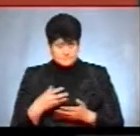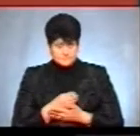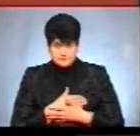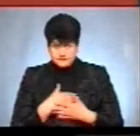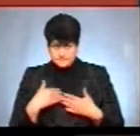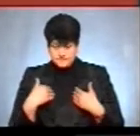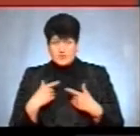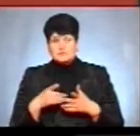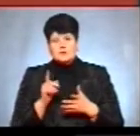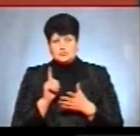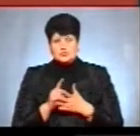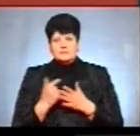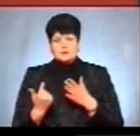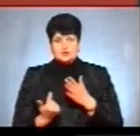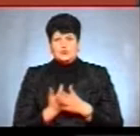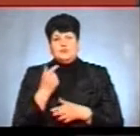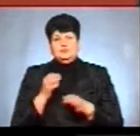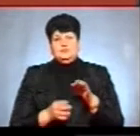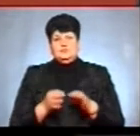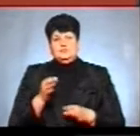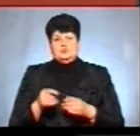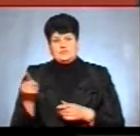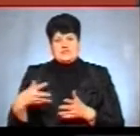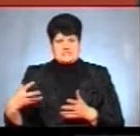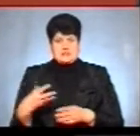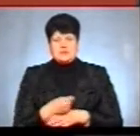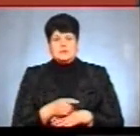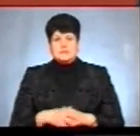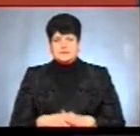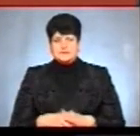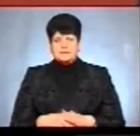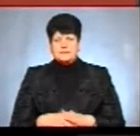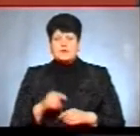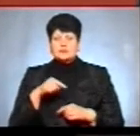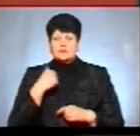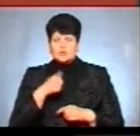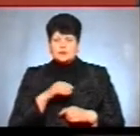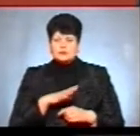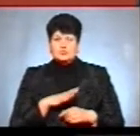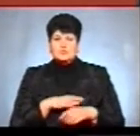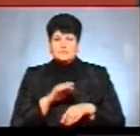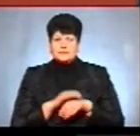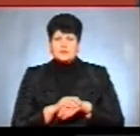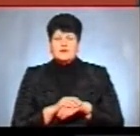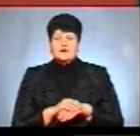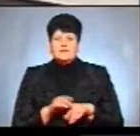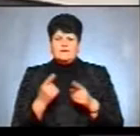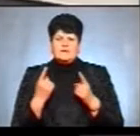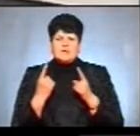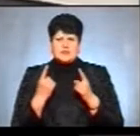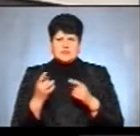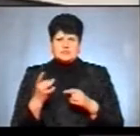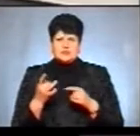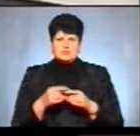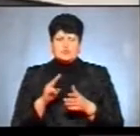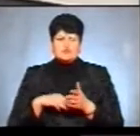безумовно, ми будемо позиватися з ними з позовом до суду, щоб вони сплатили. Чи цьогоріч були зафіксовані такі ж великі за розміром